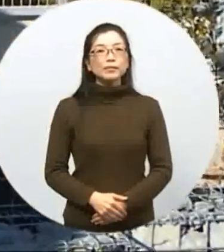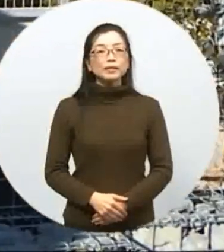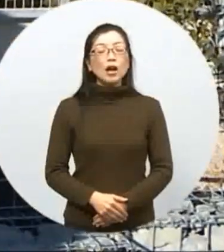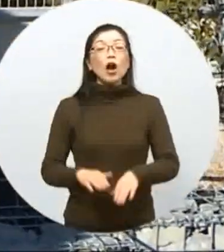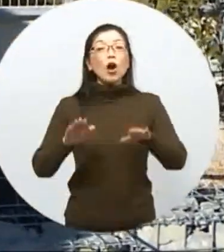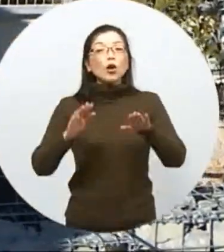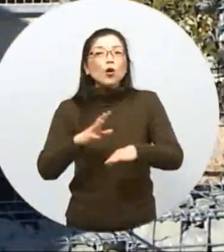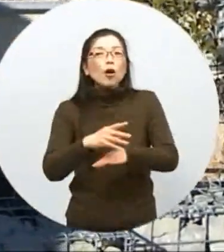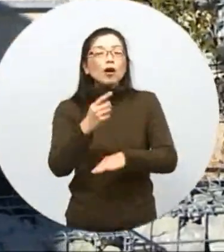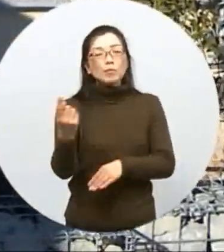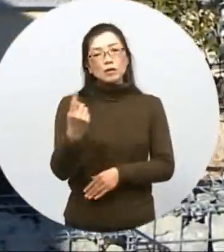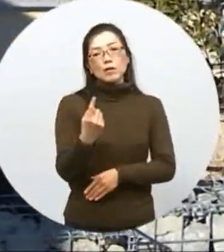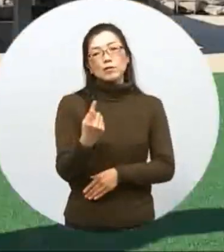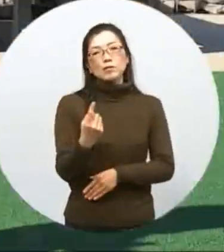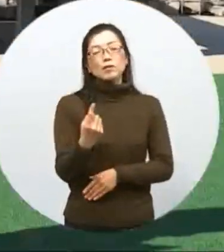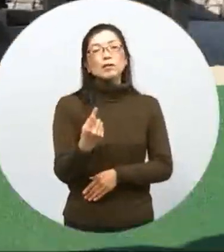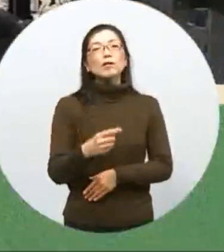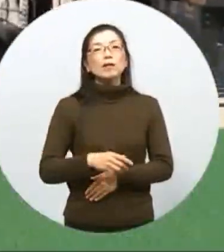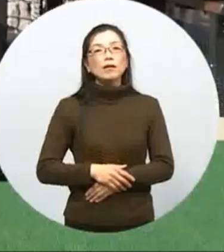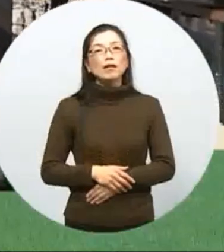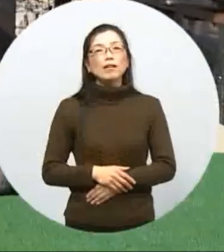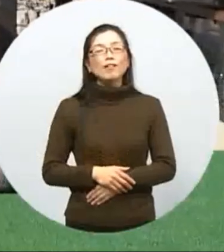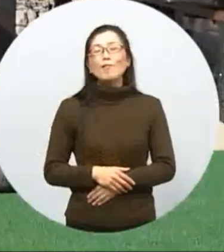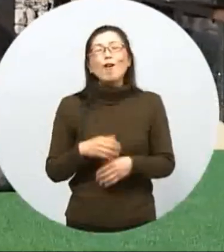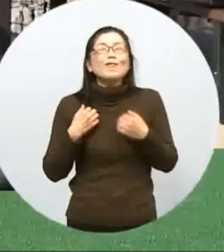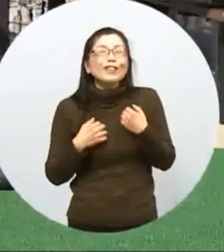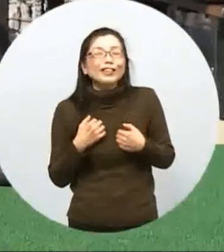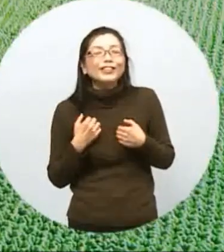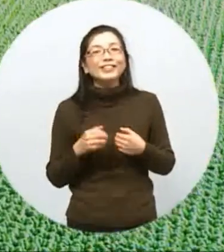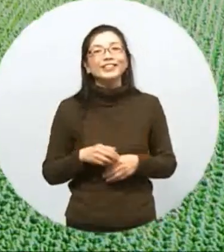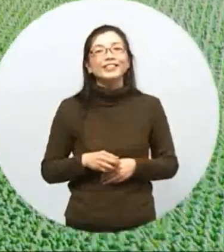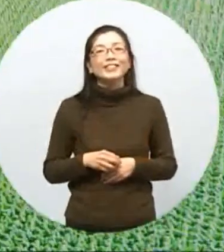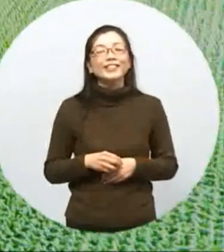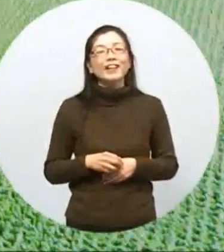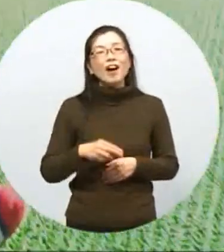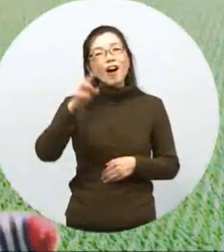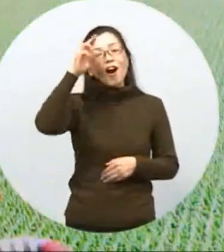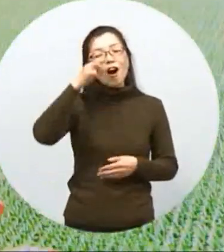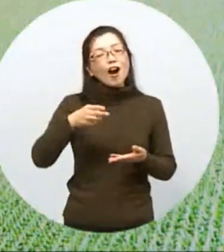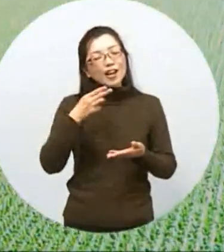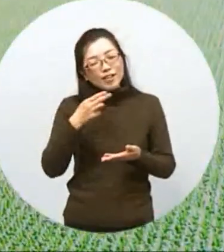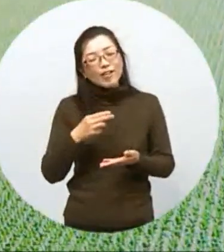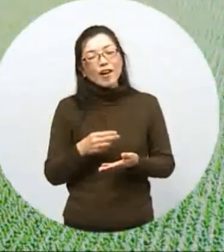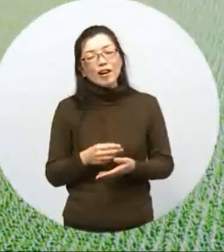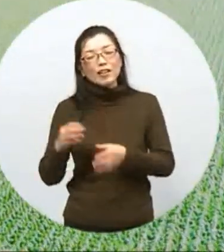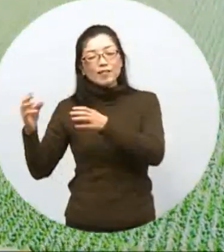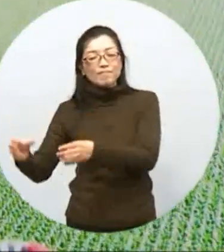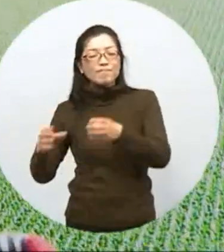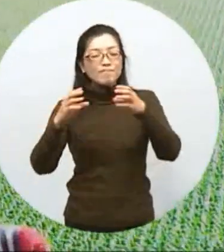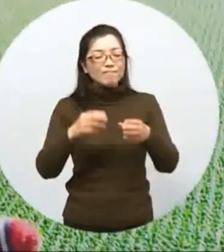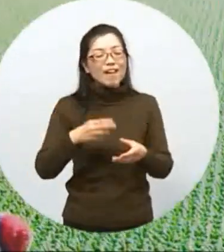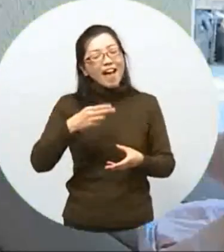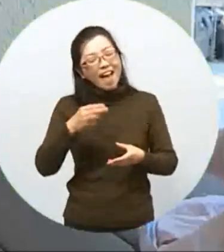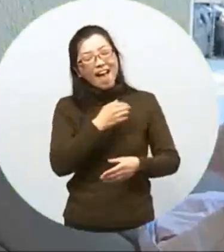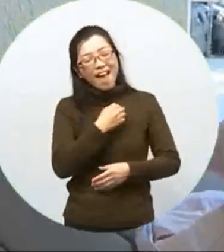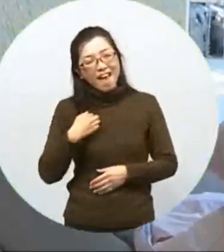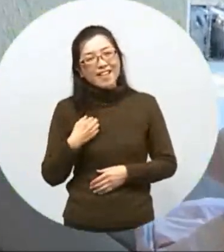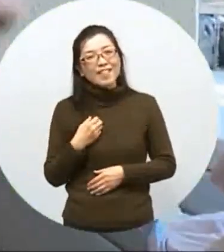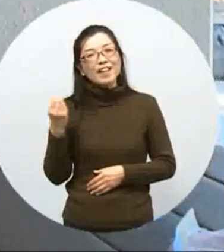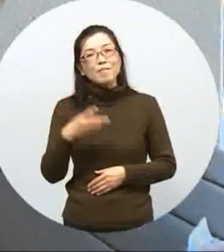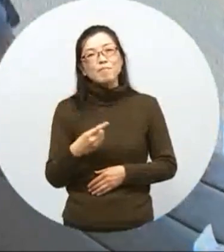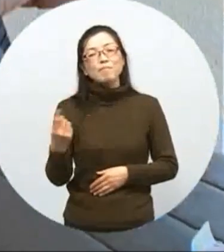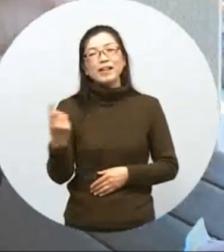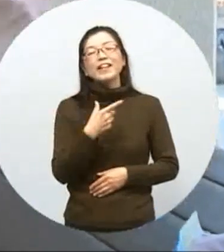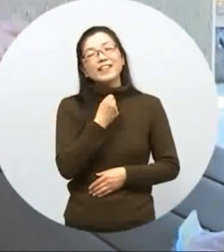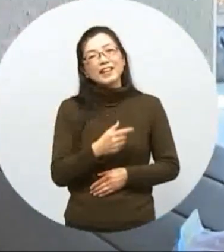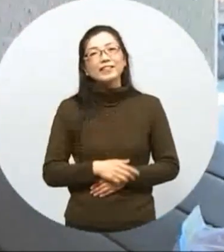今日初めて来たんですけど、すごい嬉しいです。お昼もね、いろいろ持ってきて食べれるので、また来たいなと思います。 幼稚